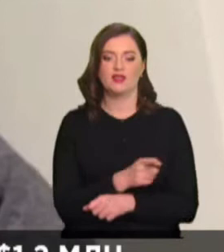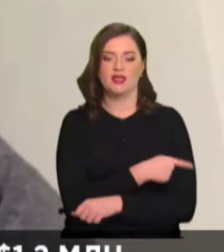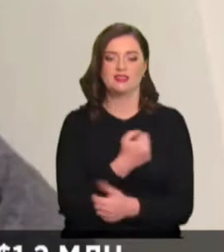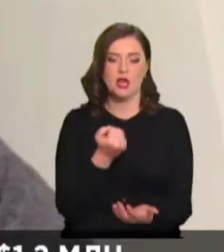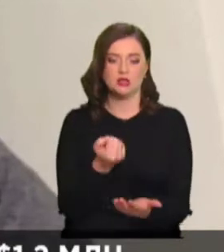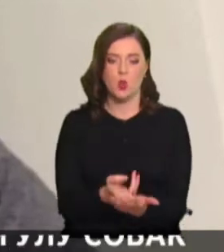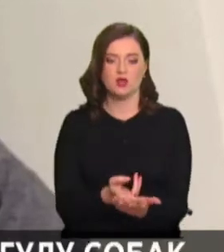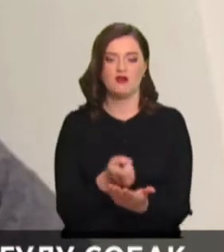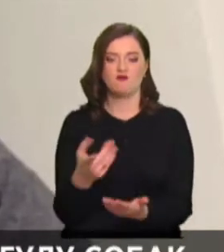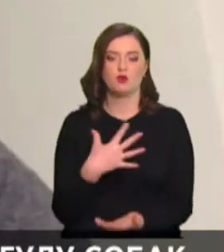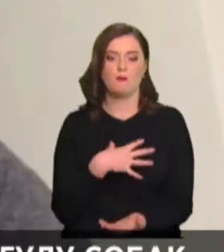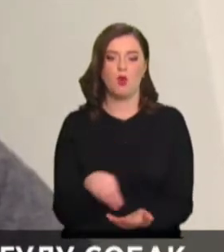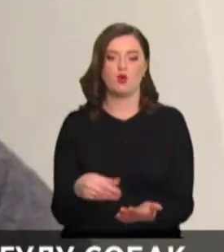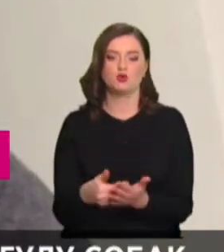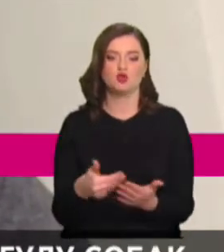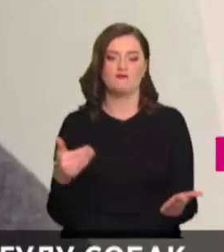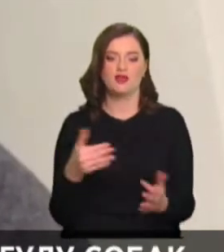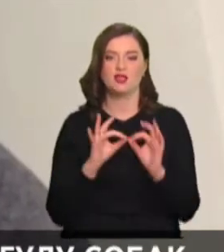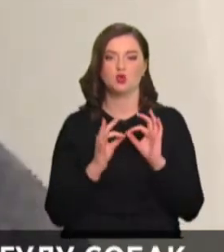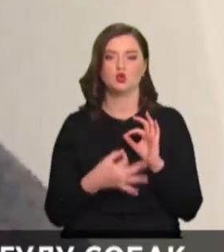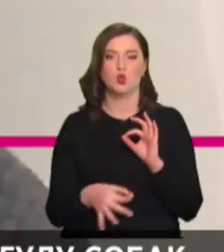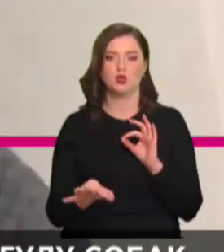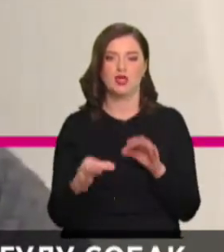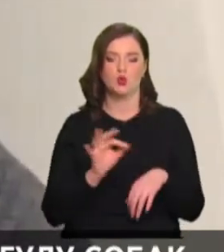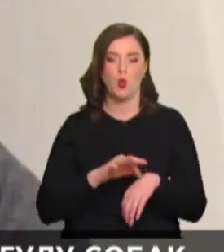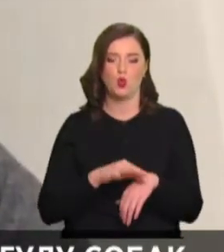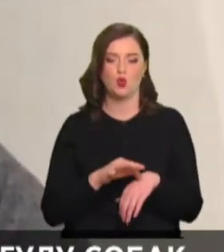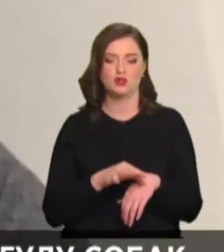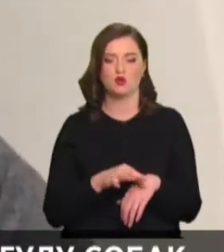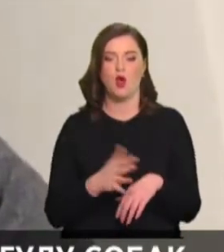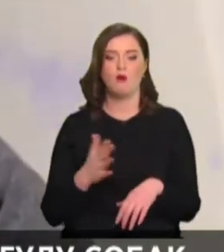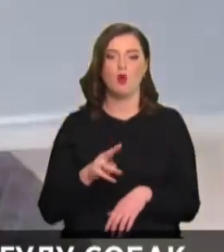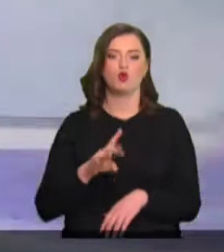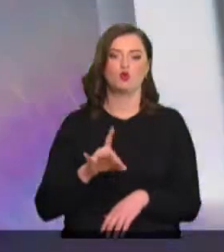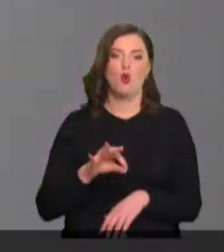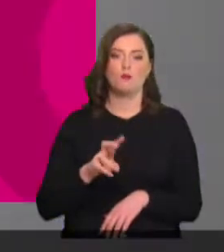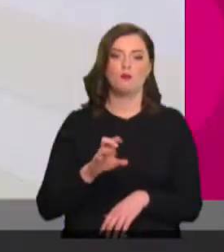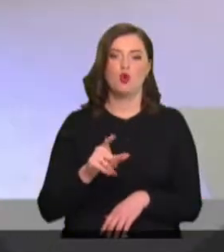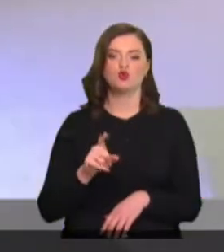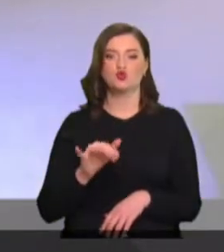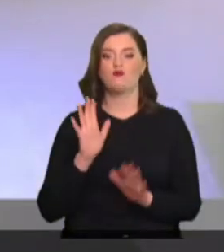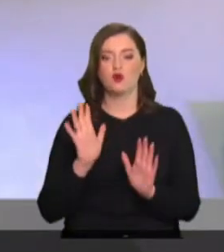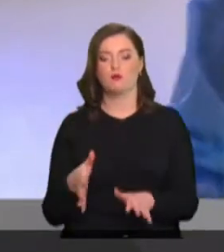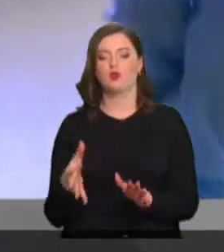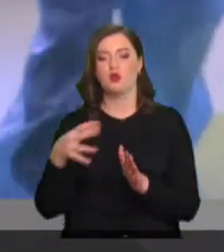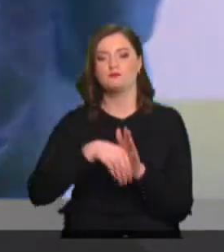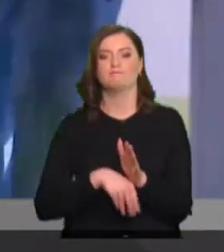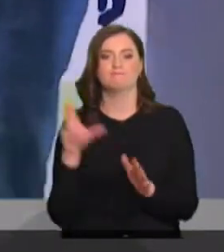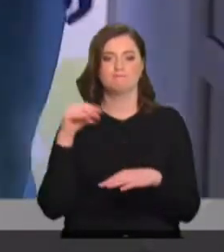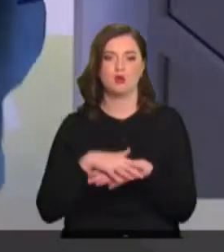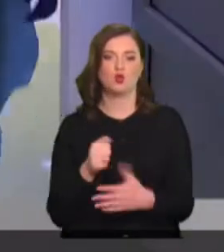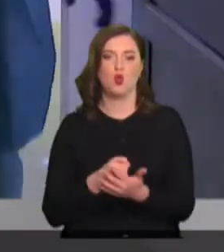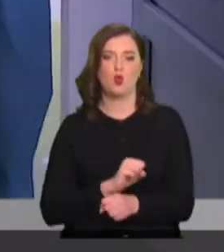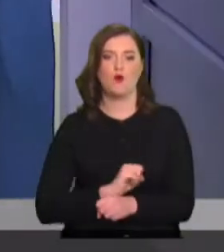вона, помираючи від судинного розладу якогось або від тромбозу, вона буде віднесена статистично до